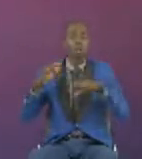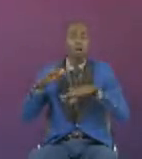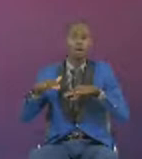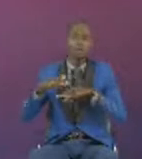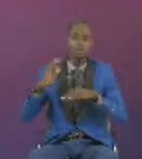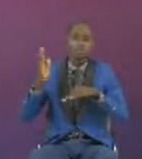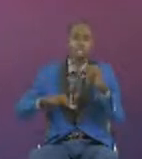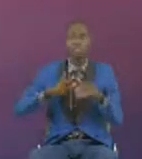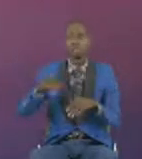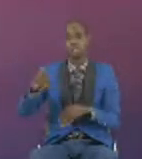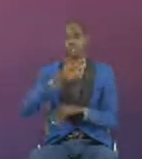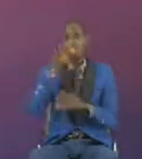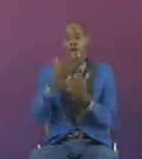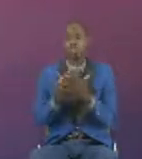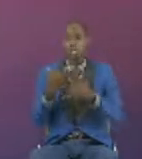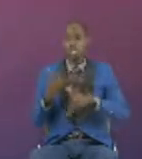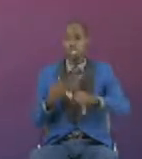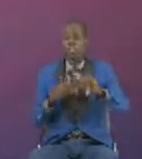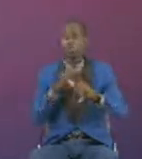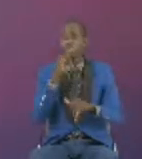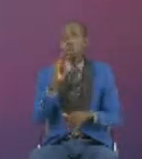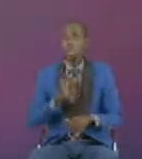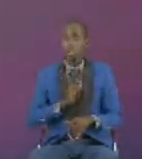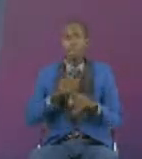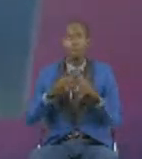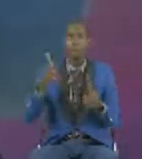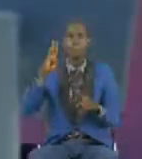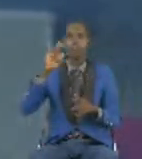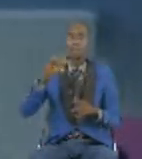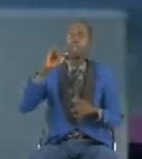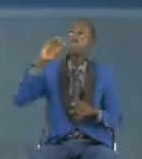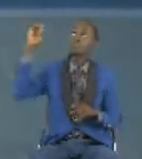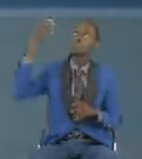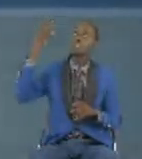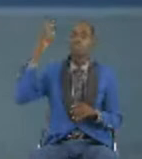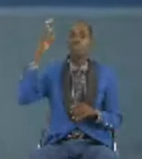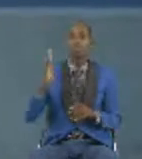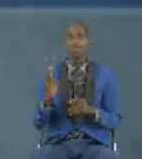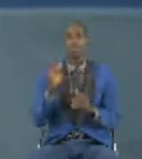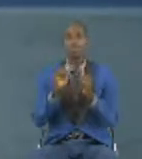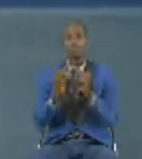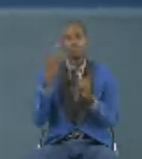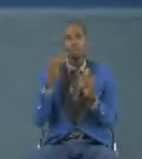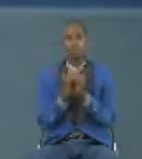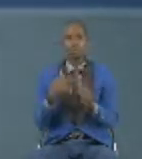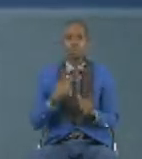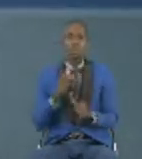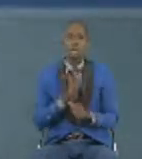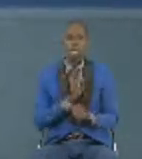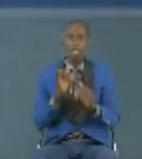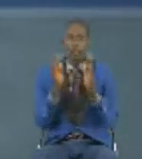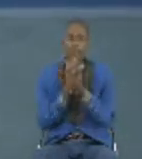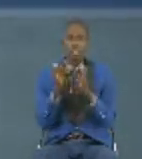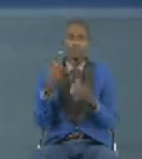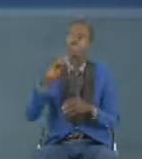toutefois, mais la grâce de Dieu qui est avec moi. Et je prie que la grâce